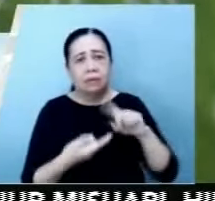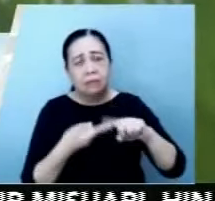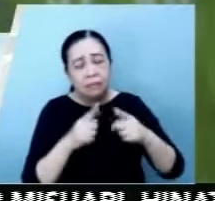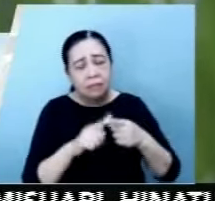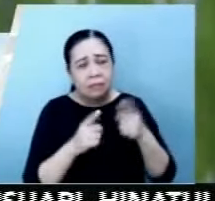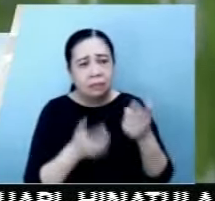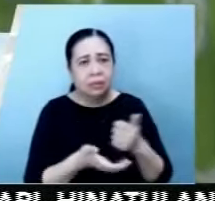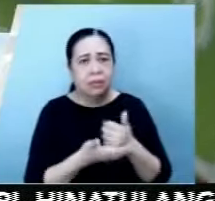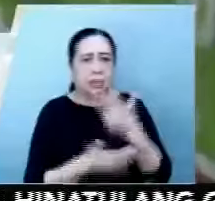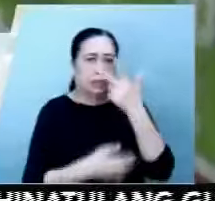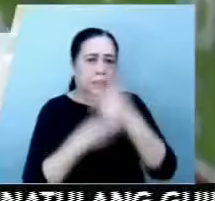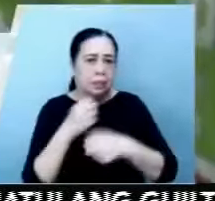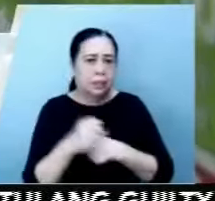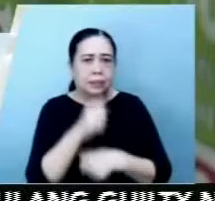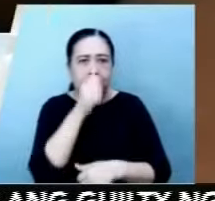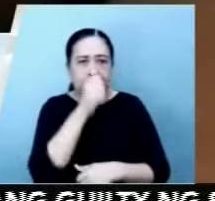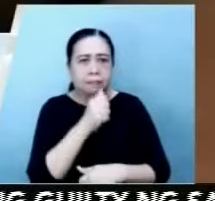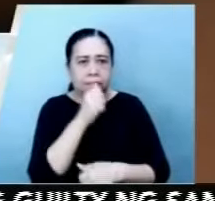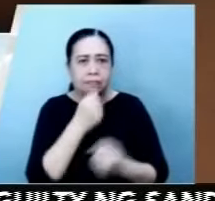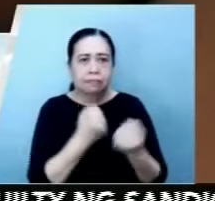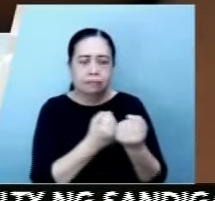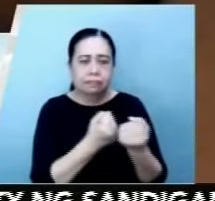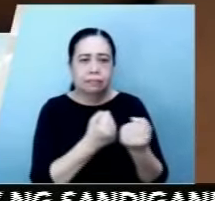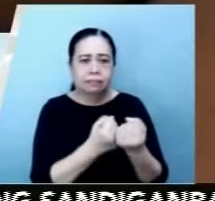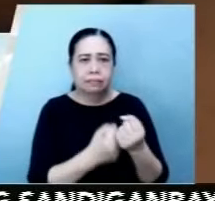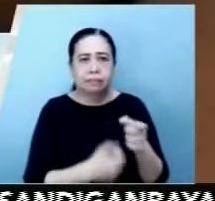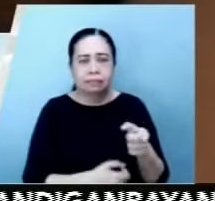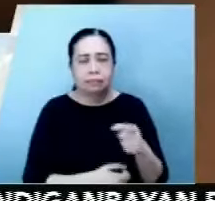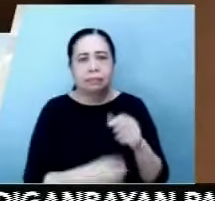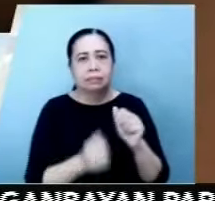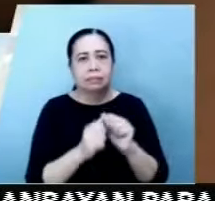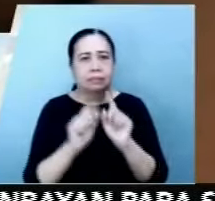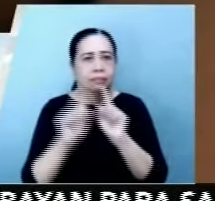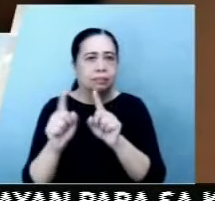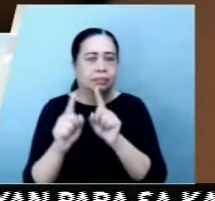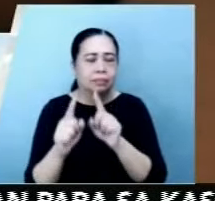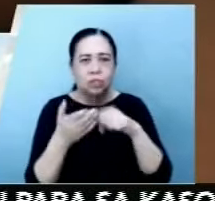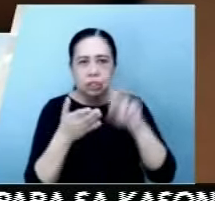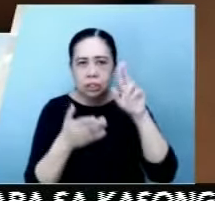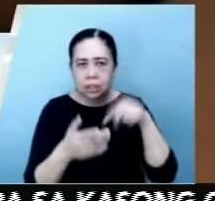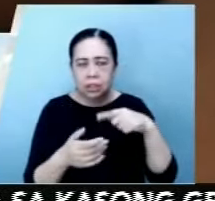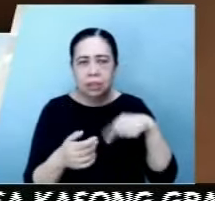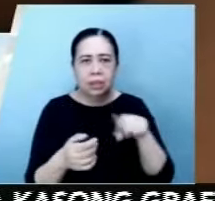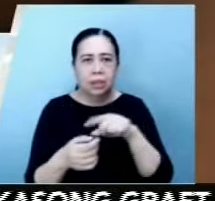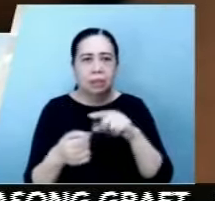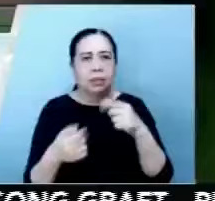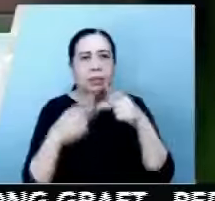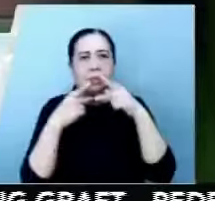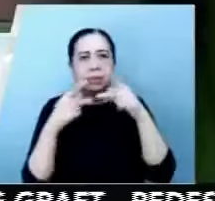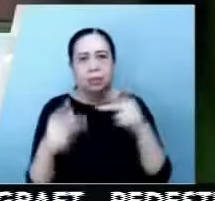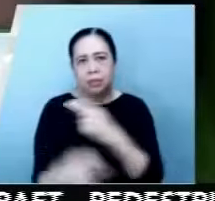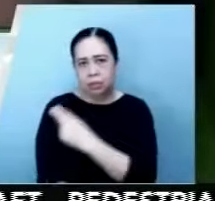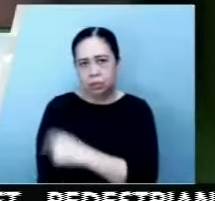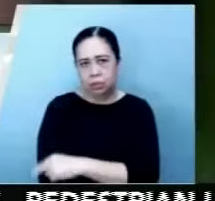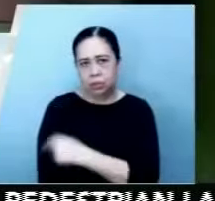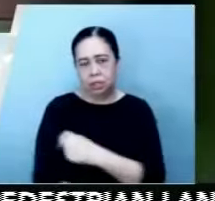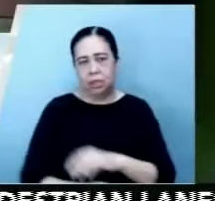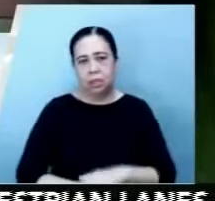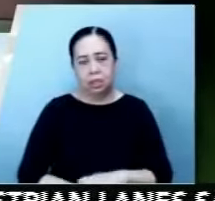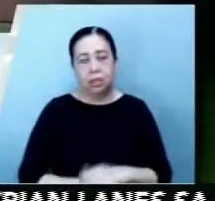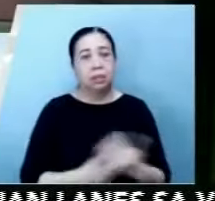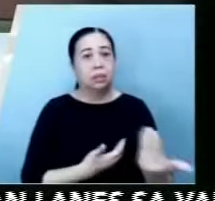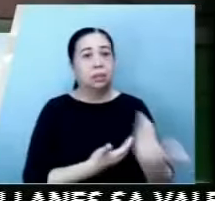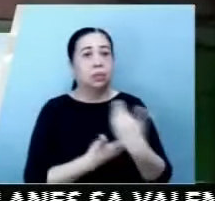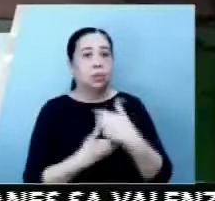3 taon, matyagang sinasamahan ni Melinda sa pagpapacheck up ang kaibigan sa mga pampublikong ospital. Lumapit din sila sa